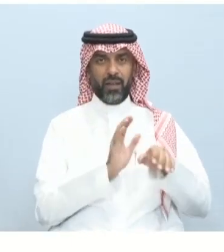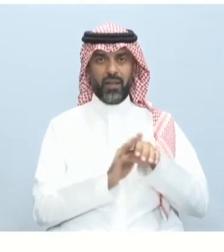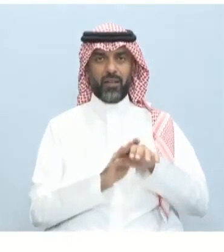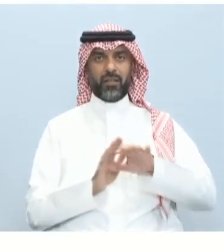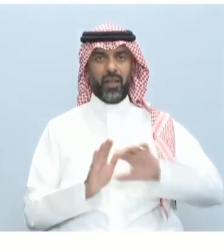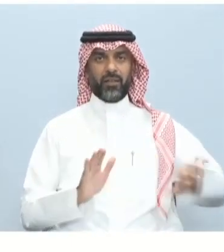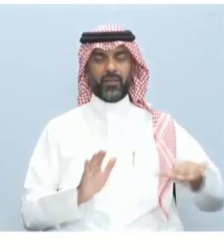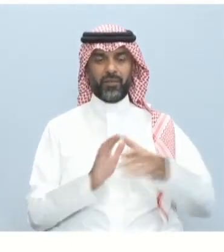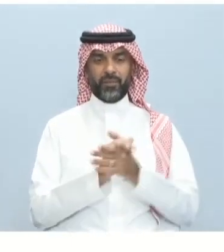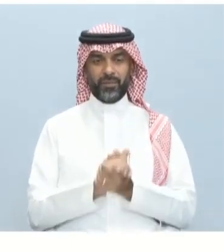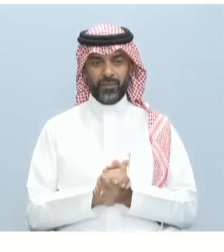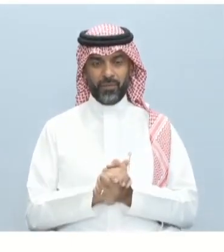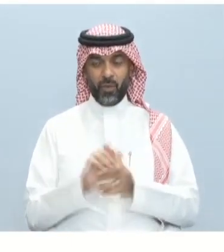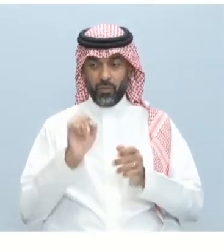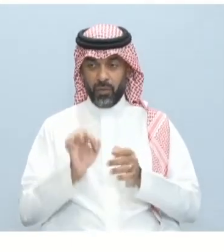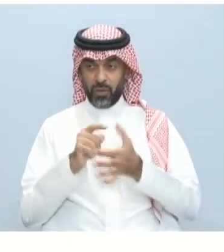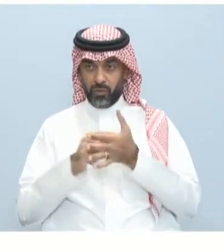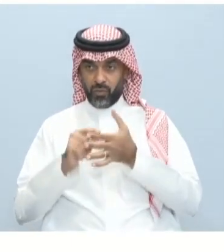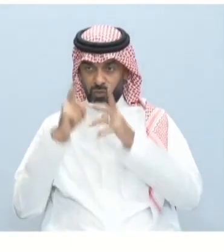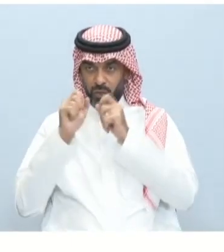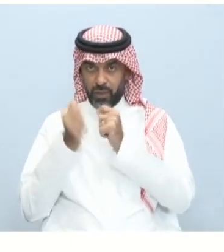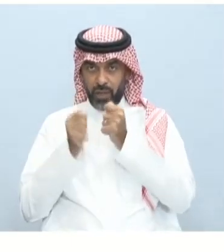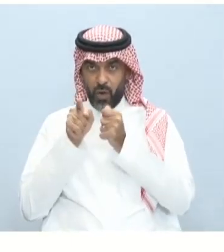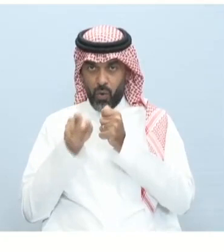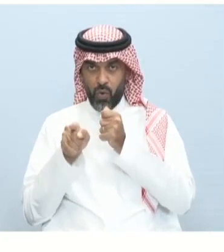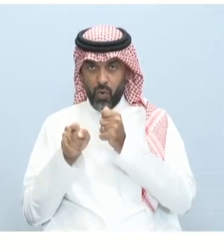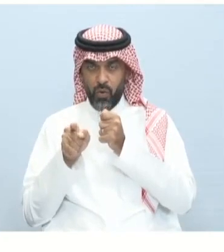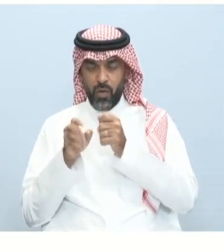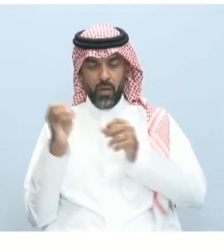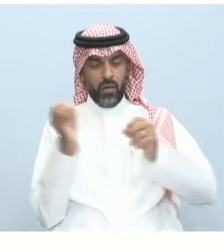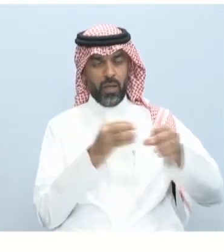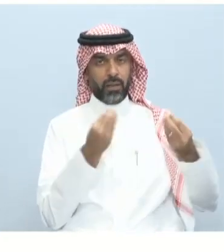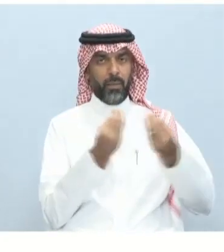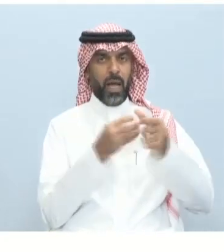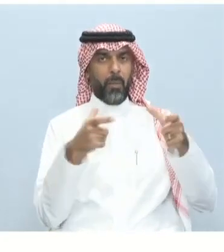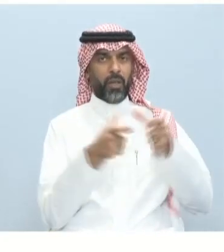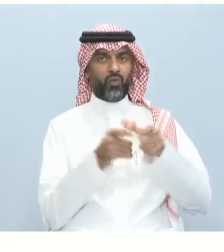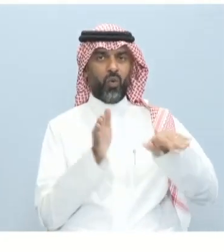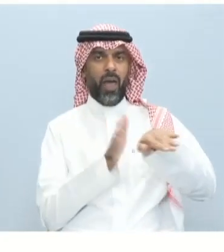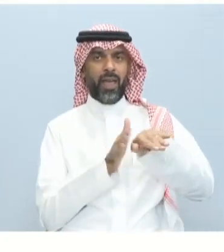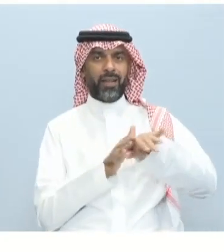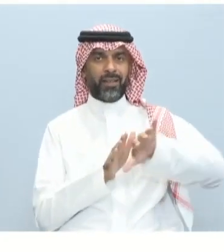الكائن تحقق من مظهر الكائن كصورة سيارة سيذهب إلى الجهة اليسرى.